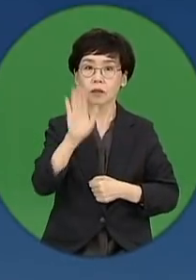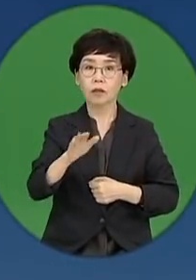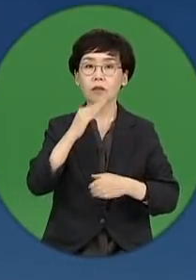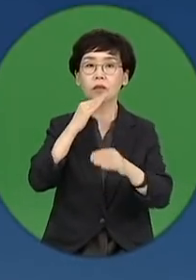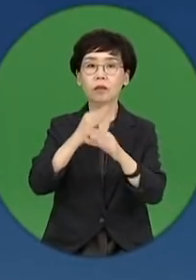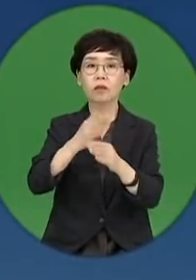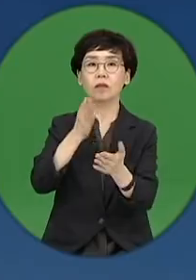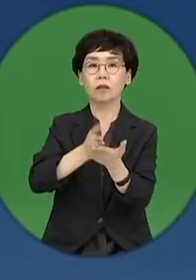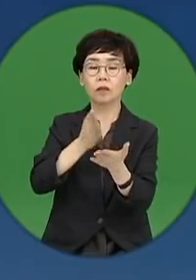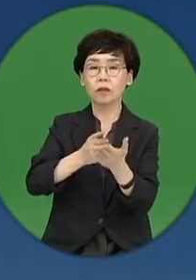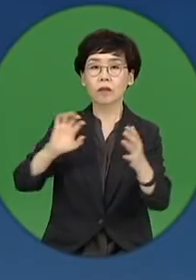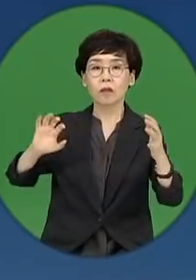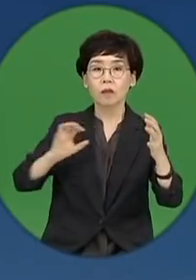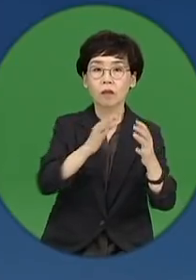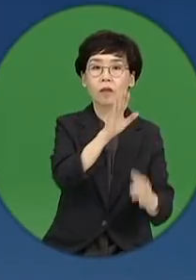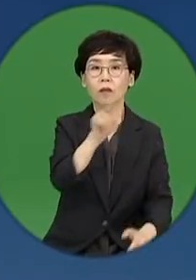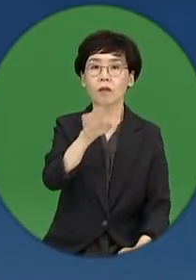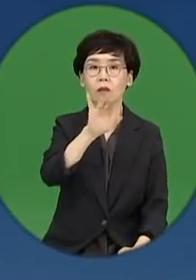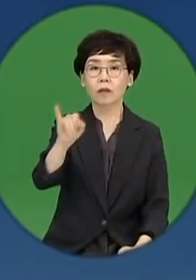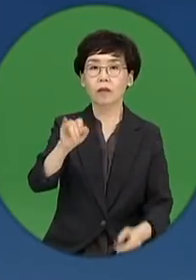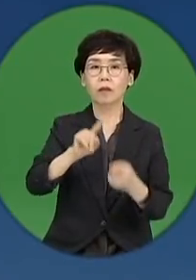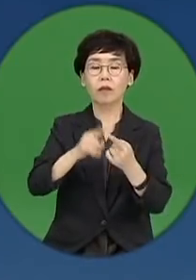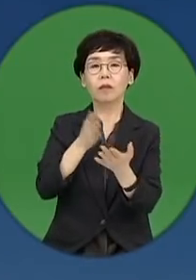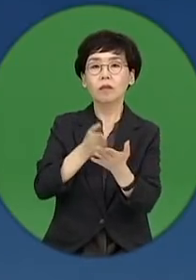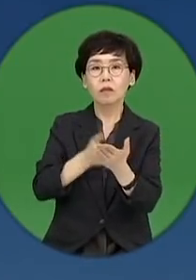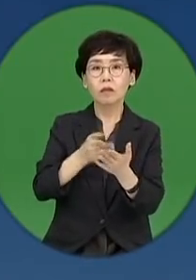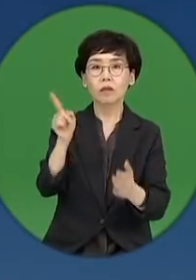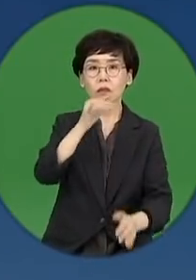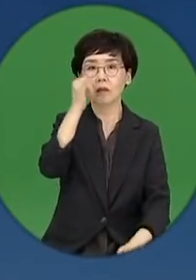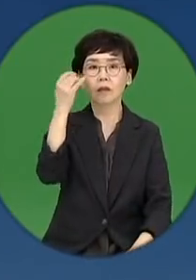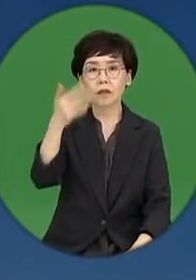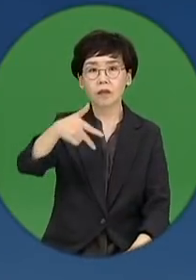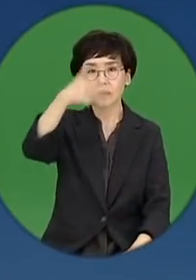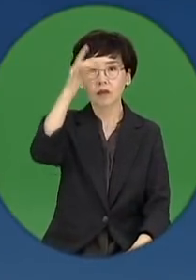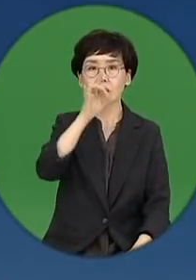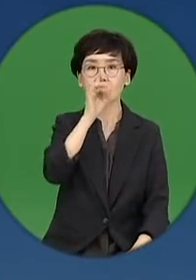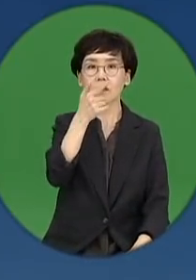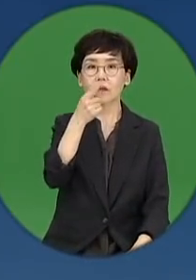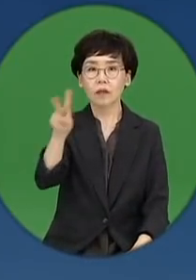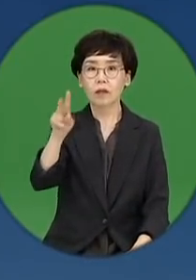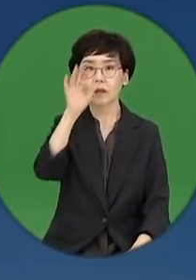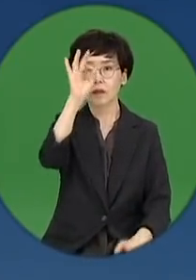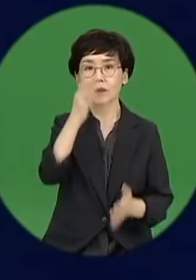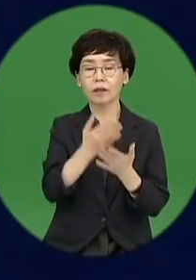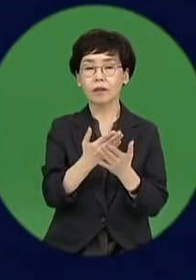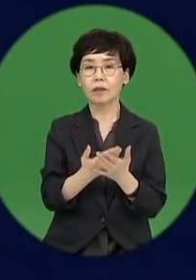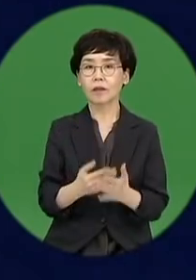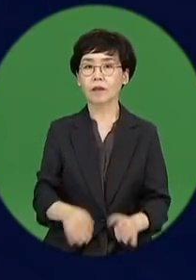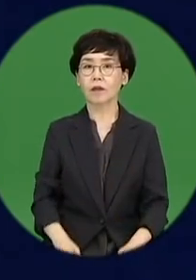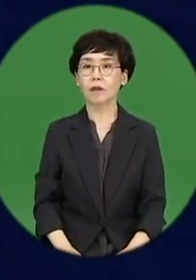바비와 관련해서 어떤 내용의 보도를 하고 있는지 조선중앙TV의 보도 한번 볼까요?